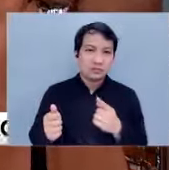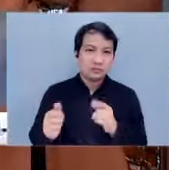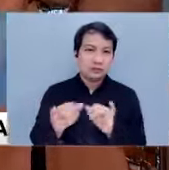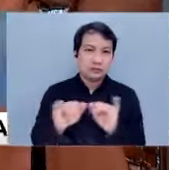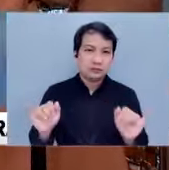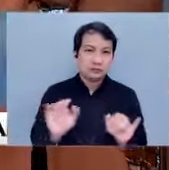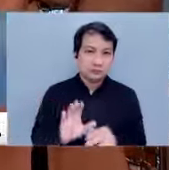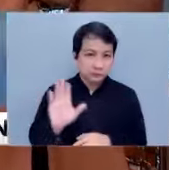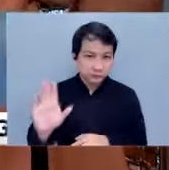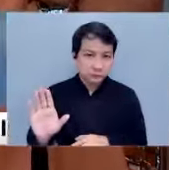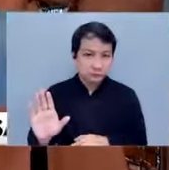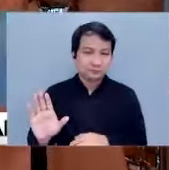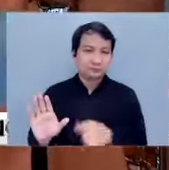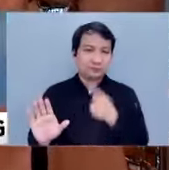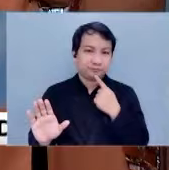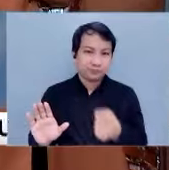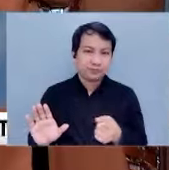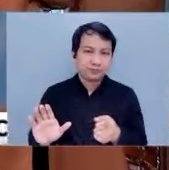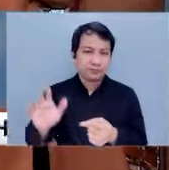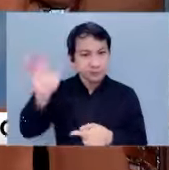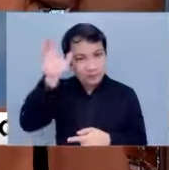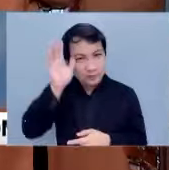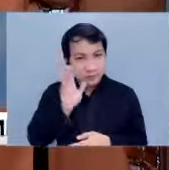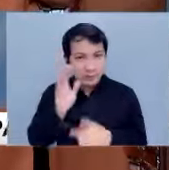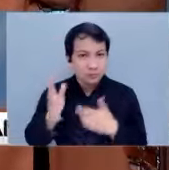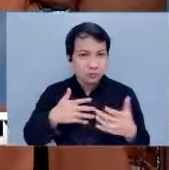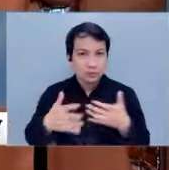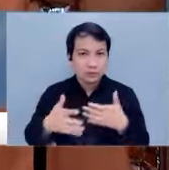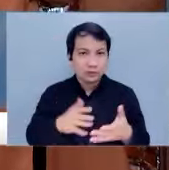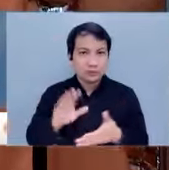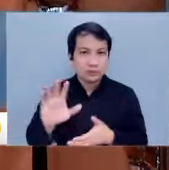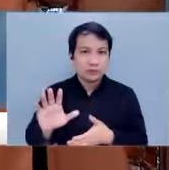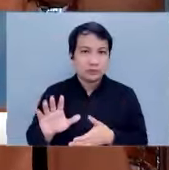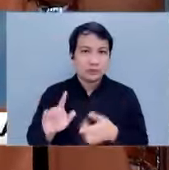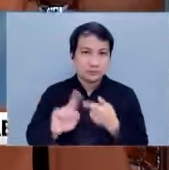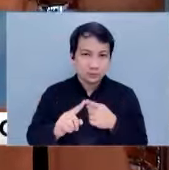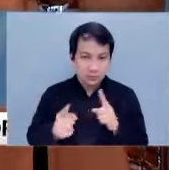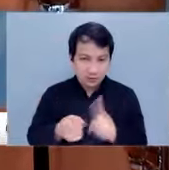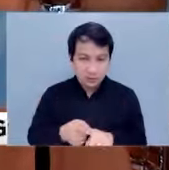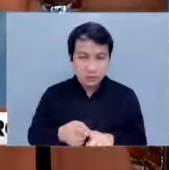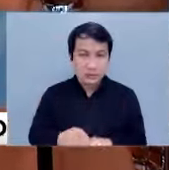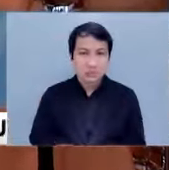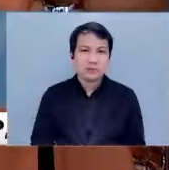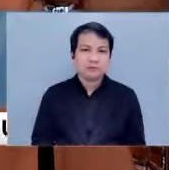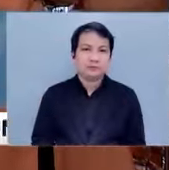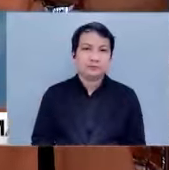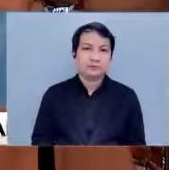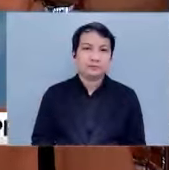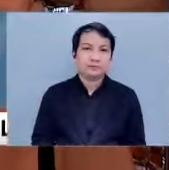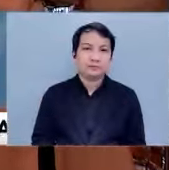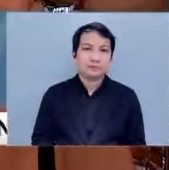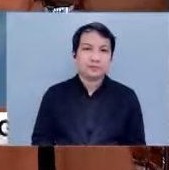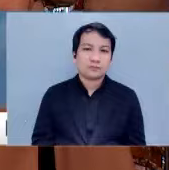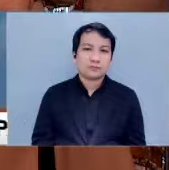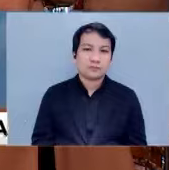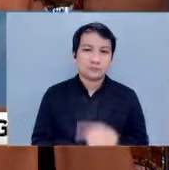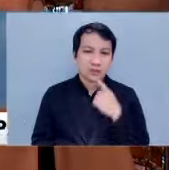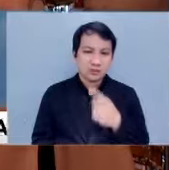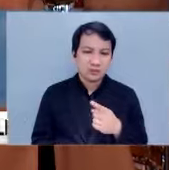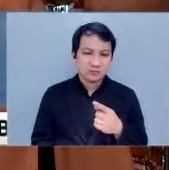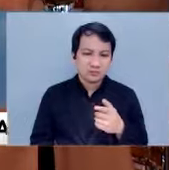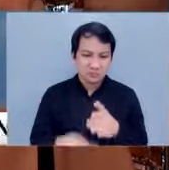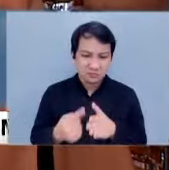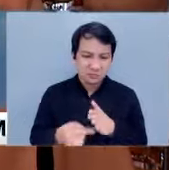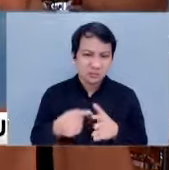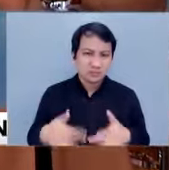your kid or your parent or even your friend. Parang sometimes, a love can be so great na kahit